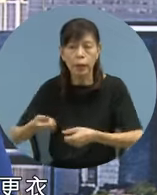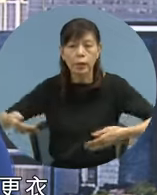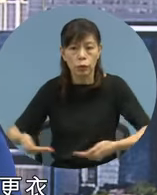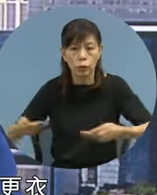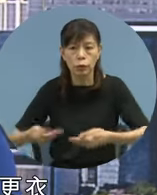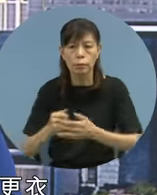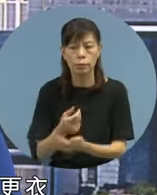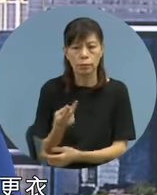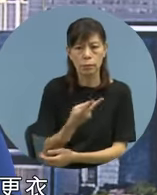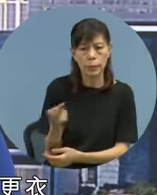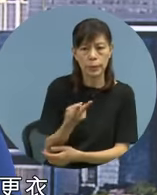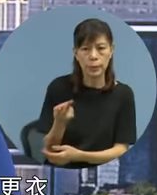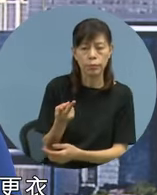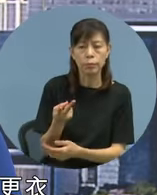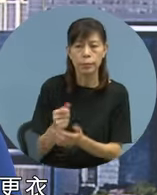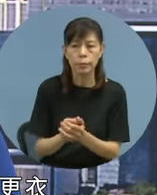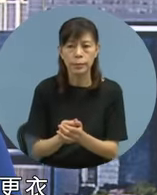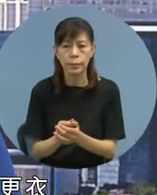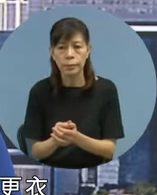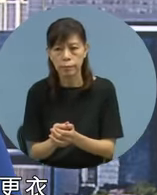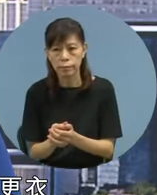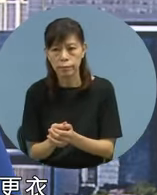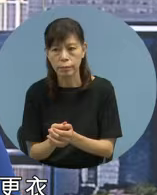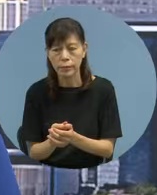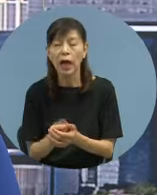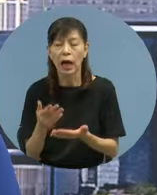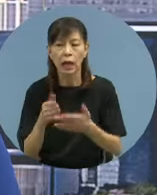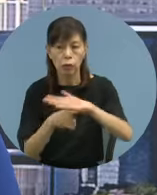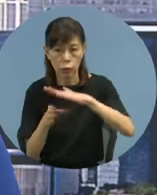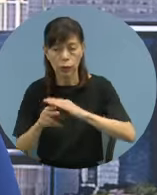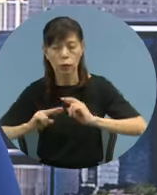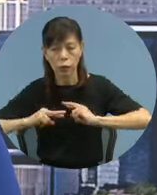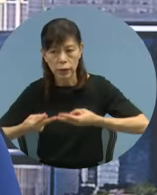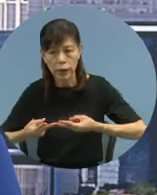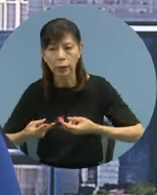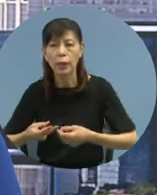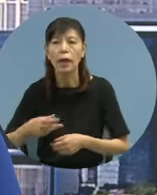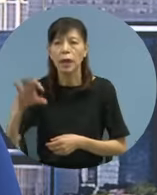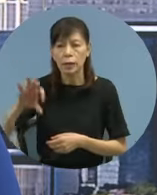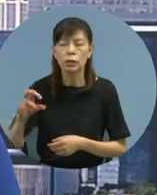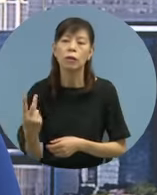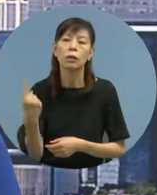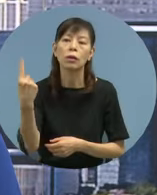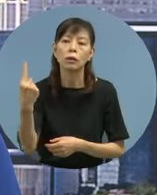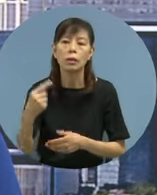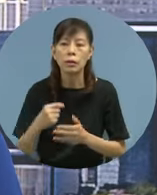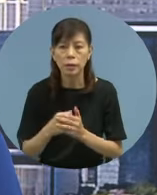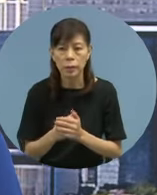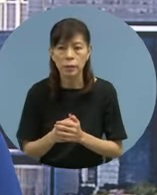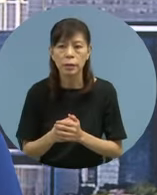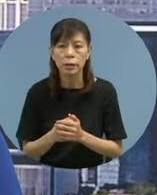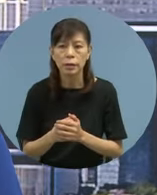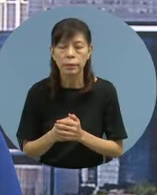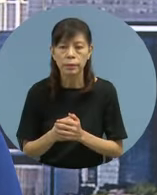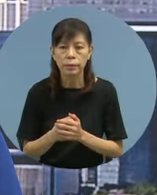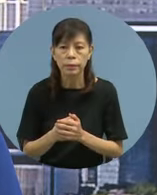知道呢兩位都可能一齊有時都會喺同一個地方換衫啊，同一個地方洗手間啊咁樣啦。咁